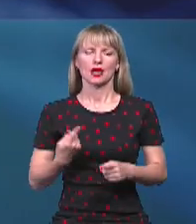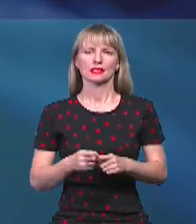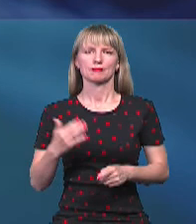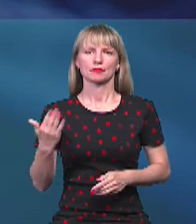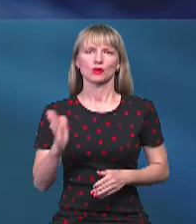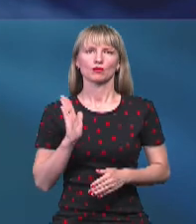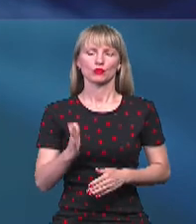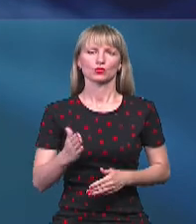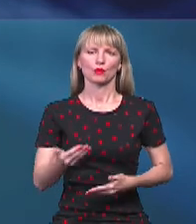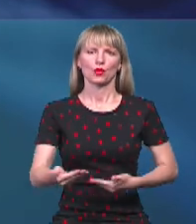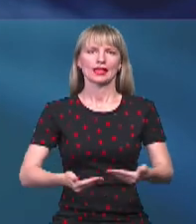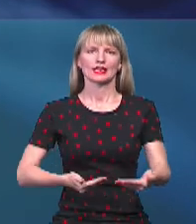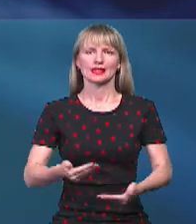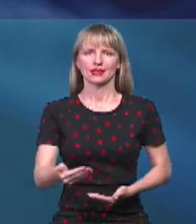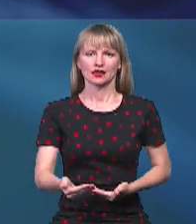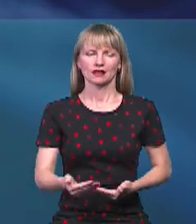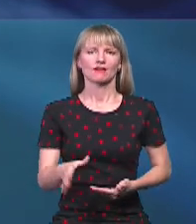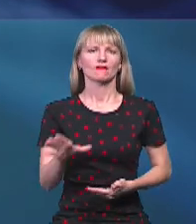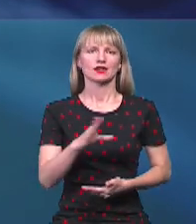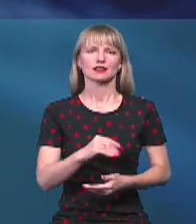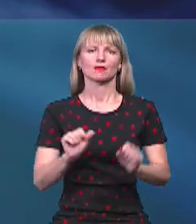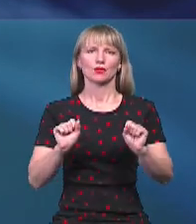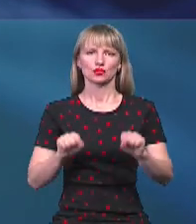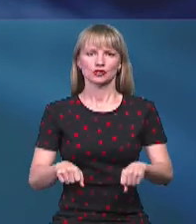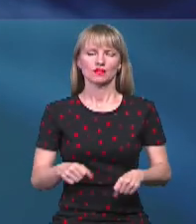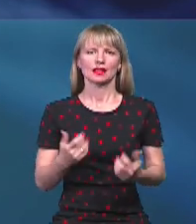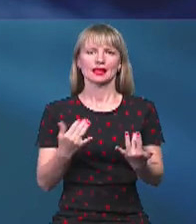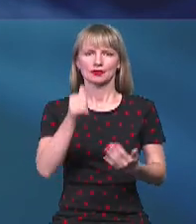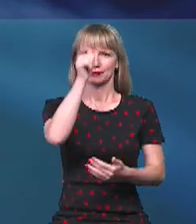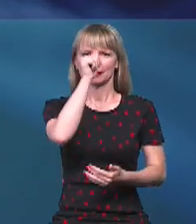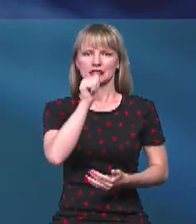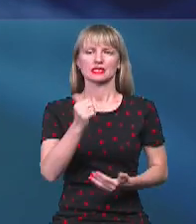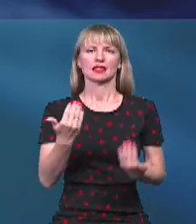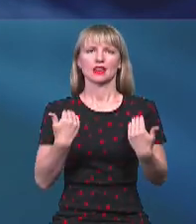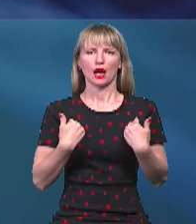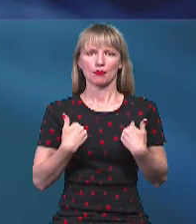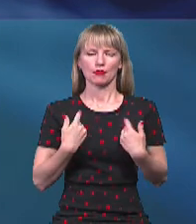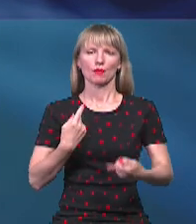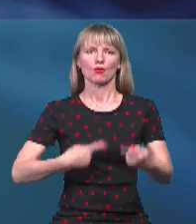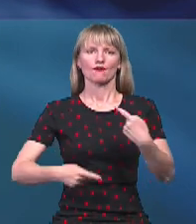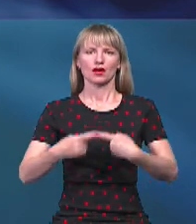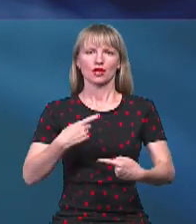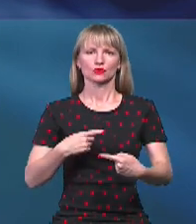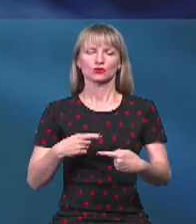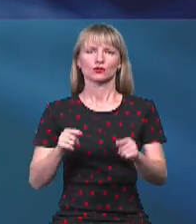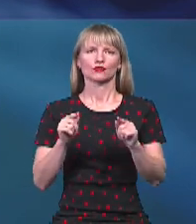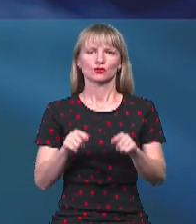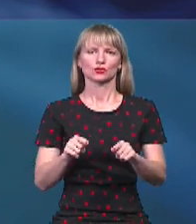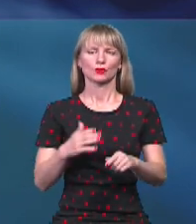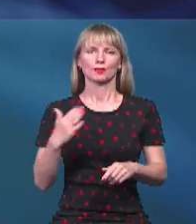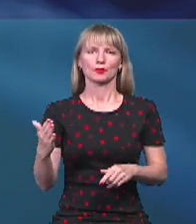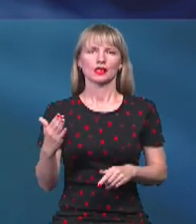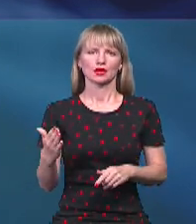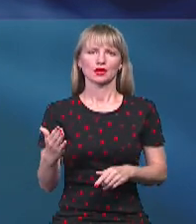бік будемо йти, все можливо за декілька місяців нам повернути у той